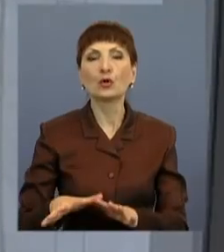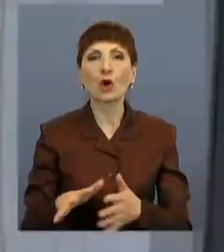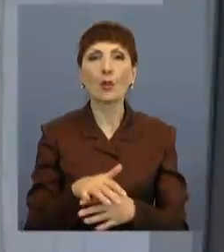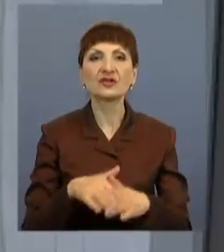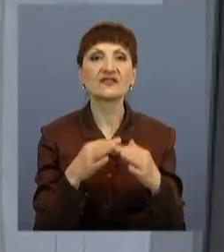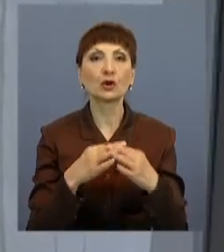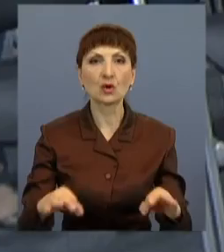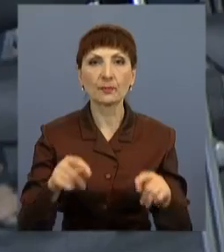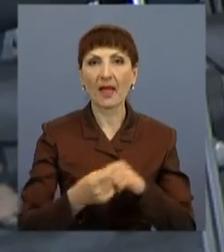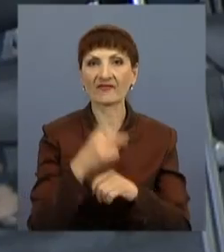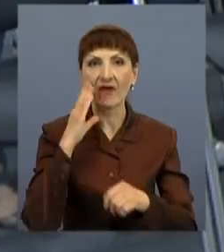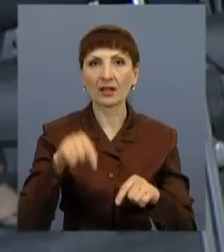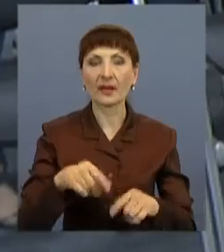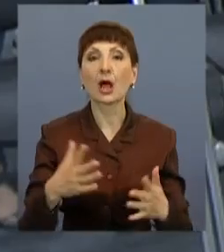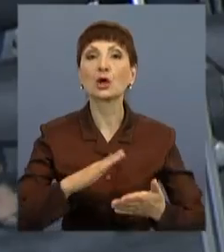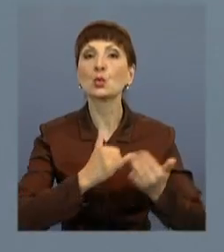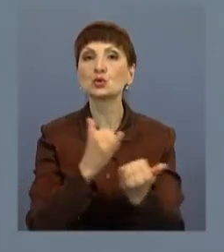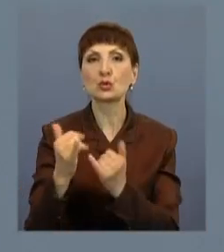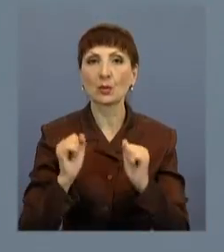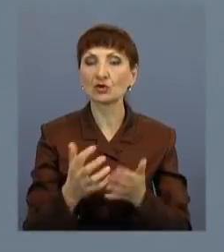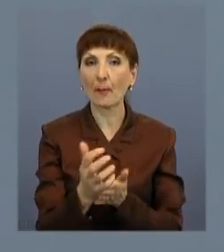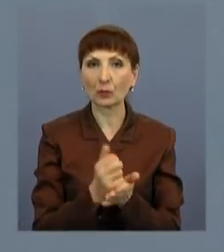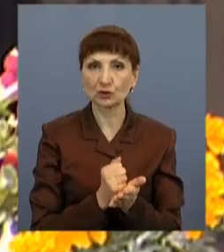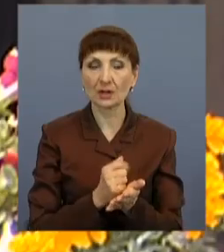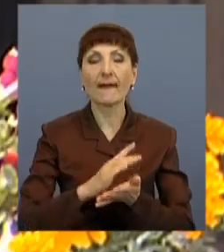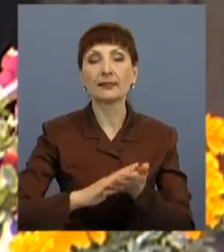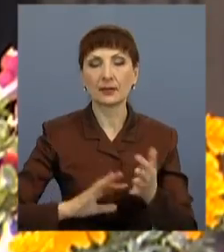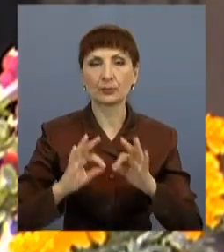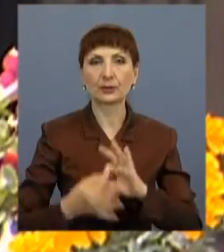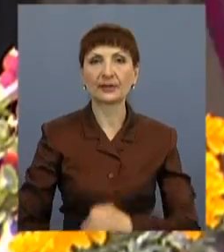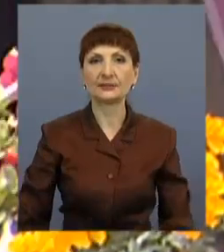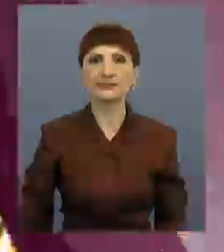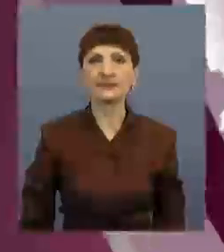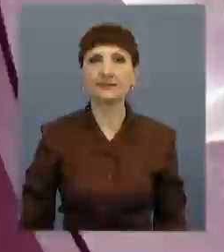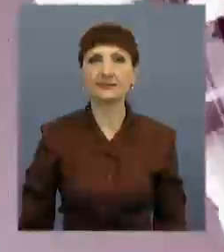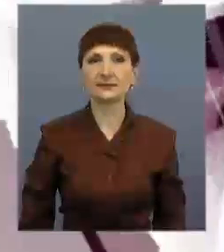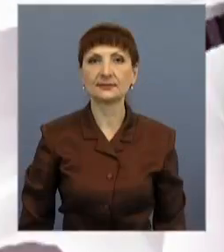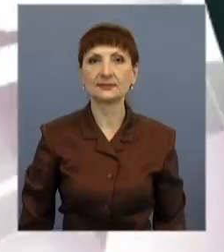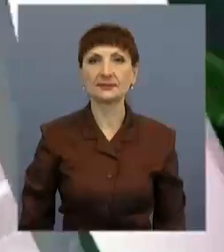доступа появятся в Алматы. Какие услуги можно в них получить, материал Амины Абдрахмановой.